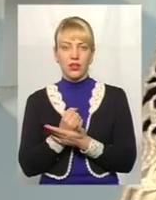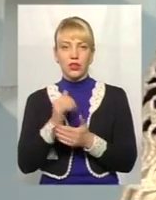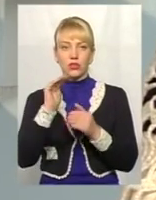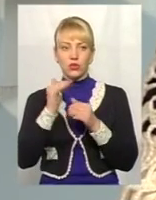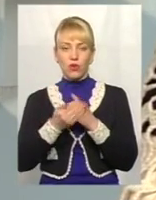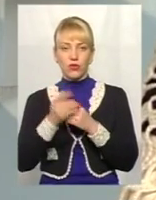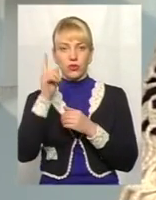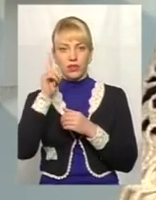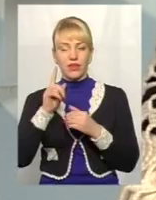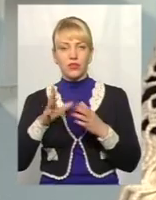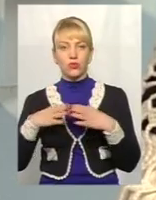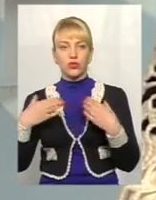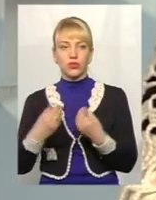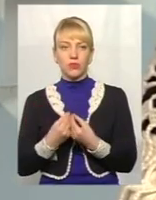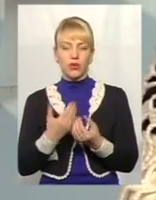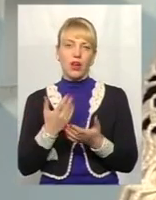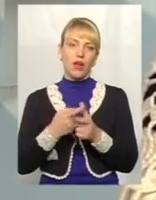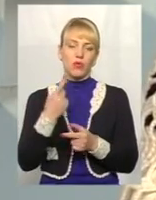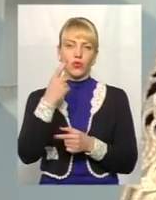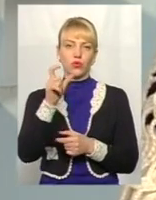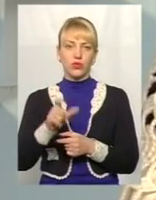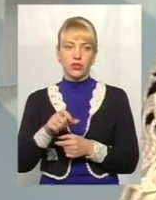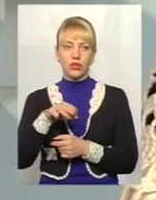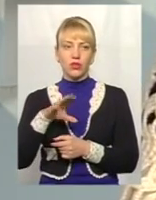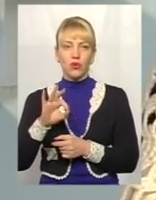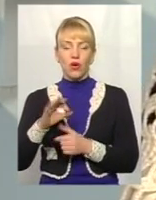сховану єврейську сім'ю, а навіть одну людину, то